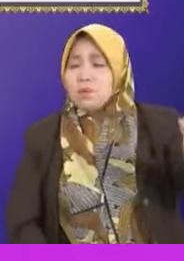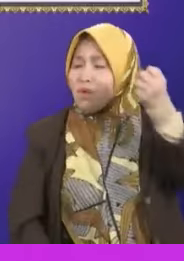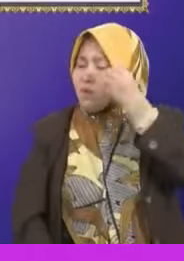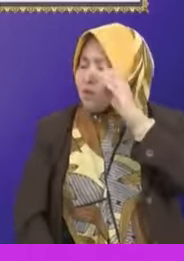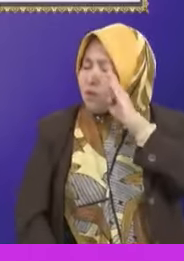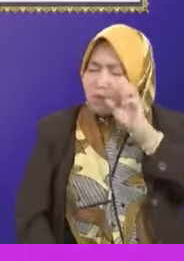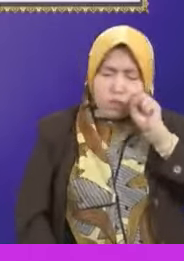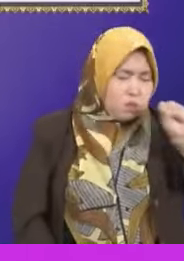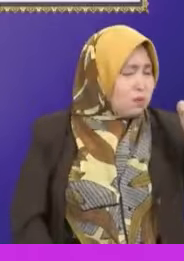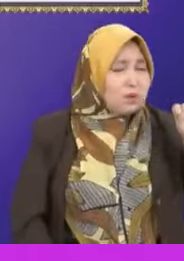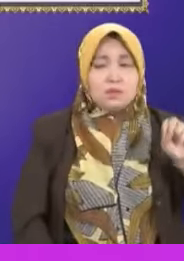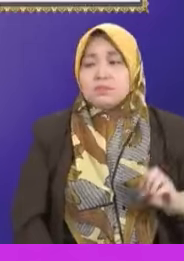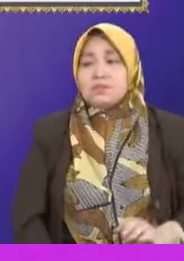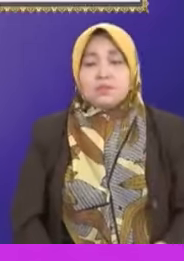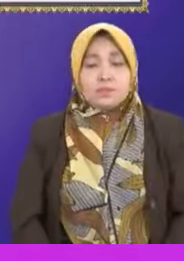تكفرون